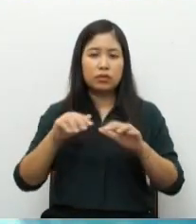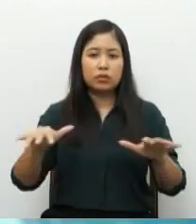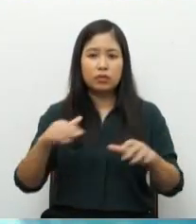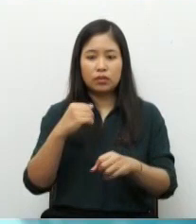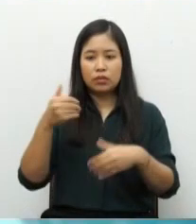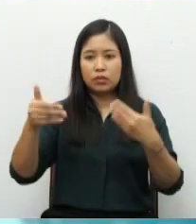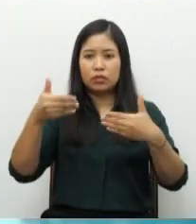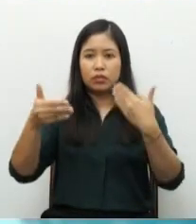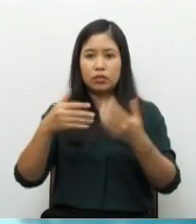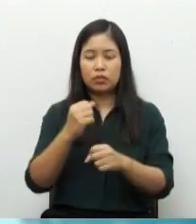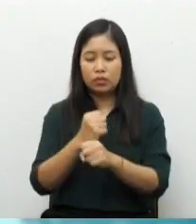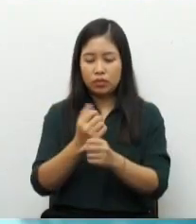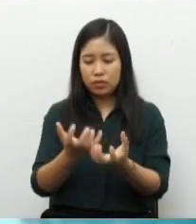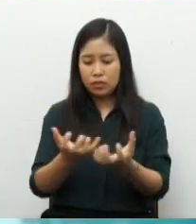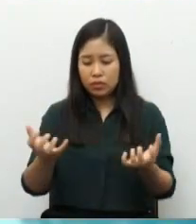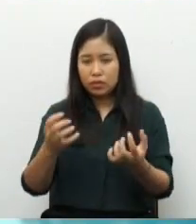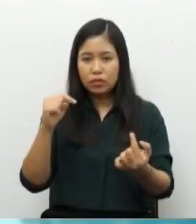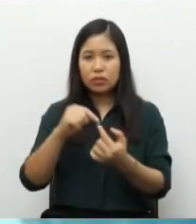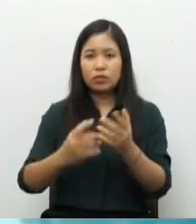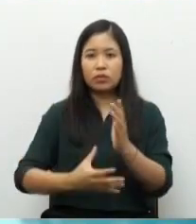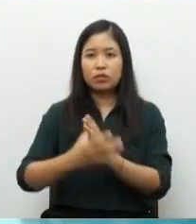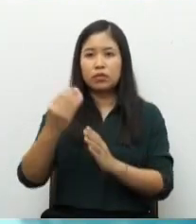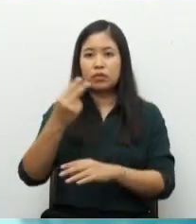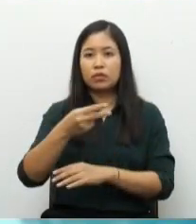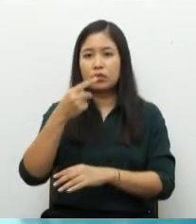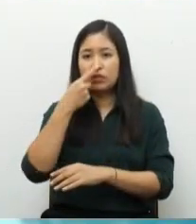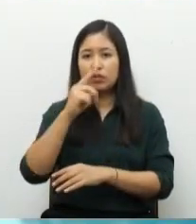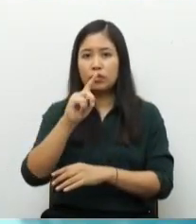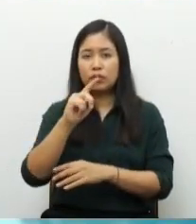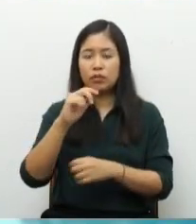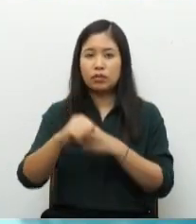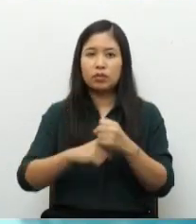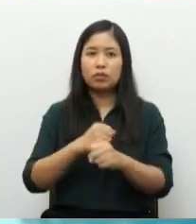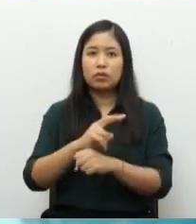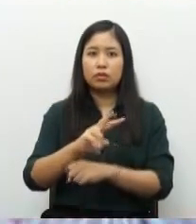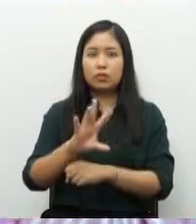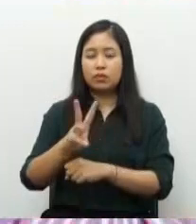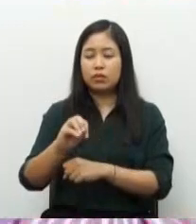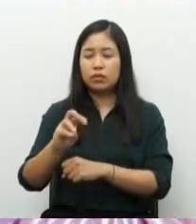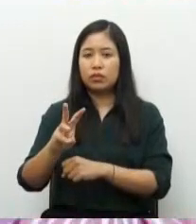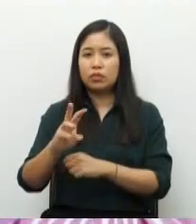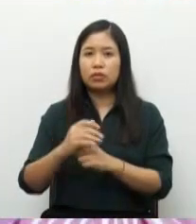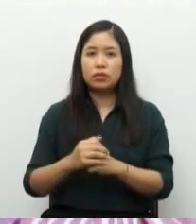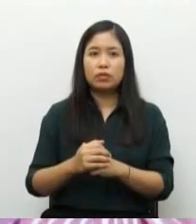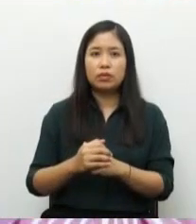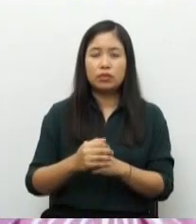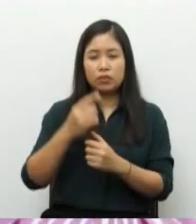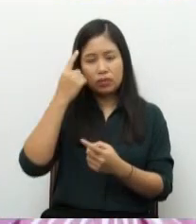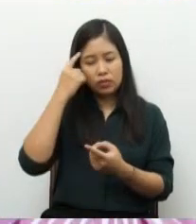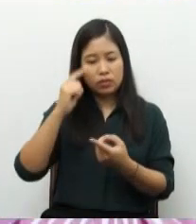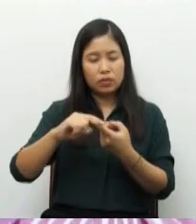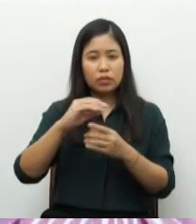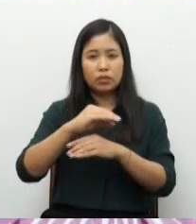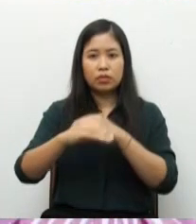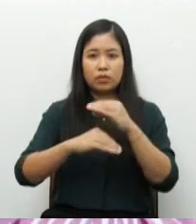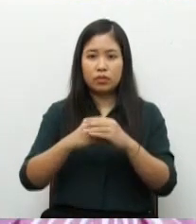จกรรมด้านภาษาไทยเนื่องในสัปดาห์วันภาษาไทยแห่งชาติปี2566ค่ะ ครับสำหรับเป้าหมายโครงการรักภาษาไทย